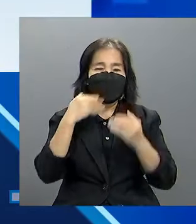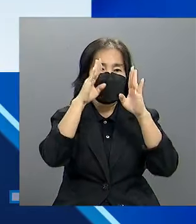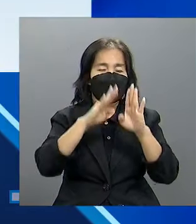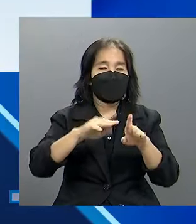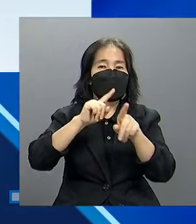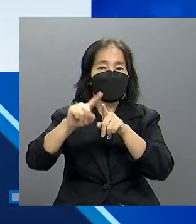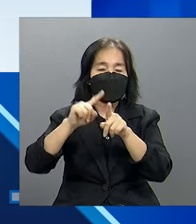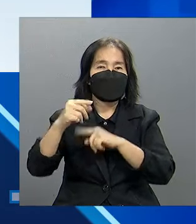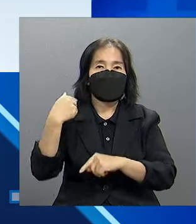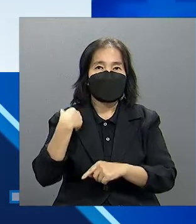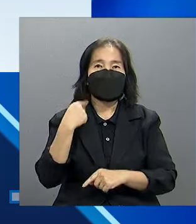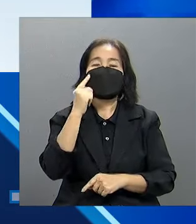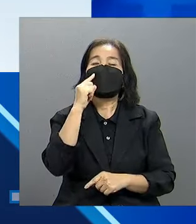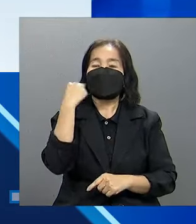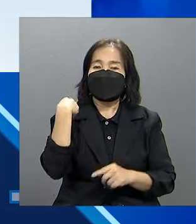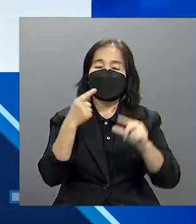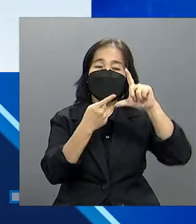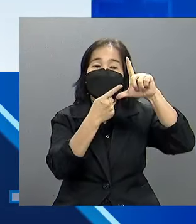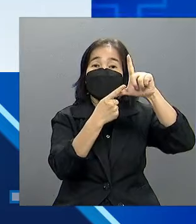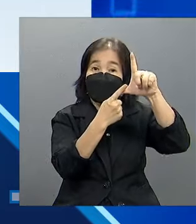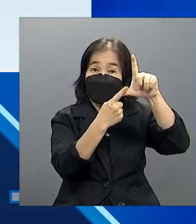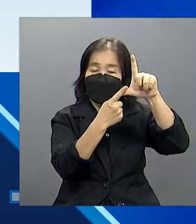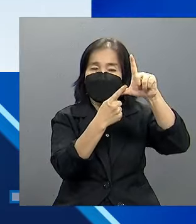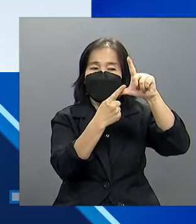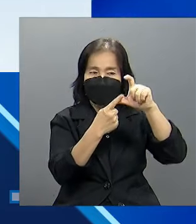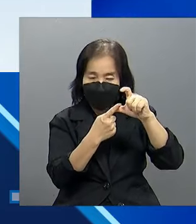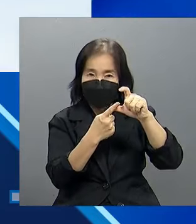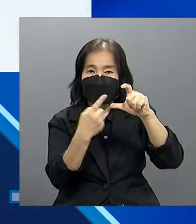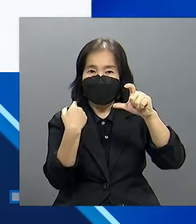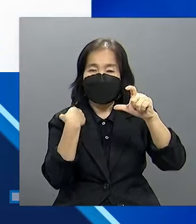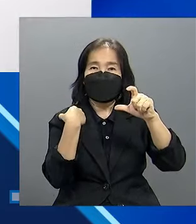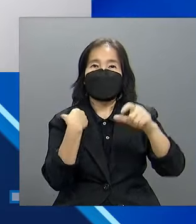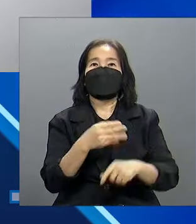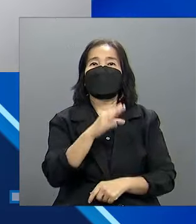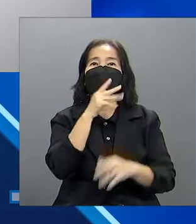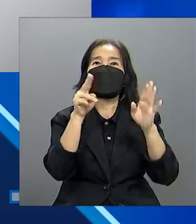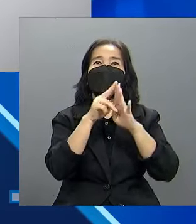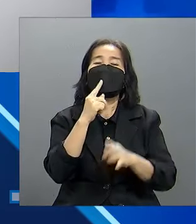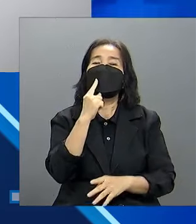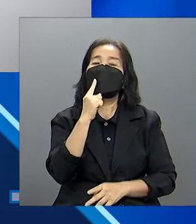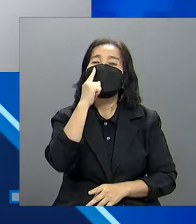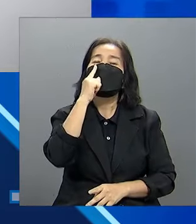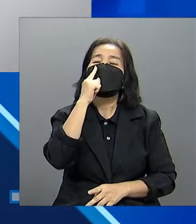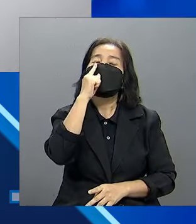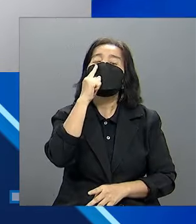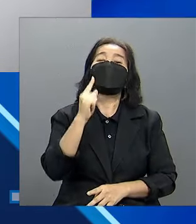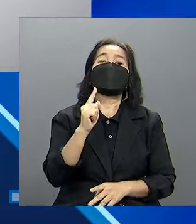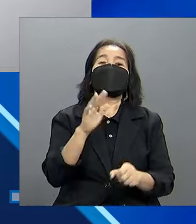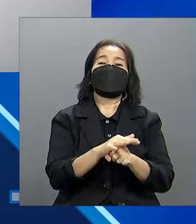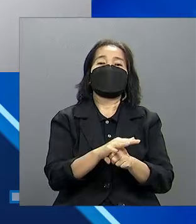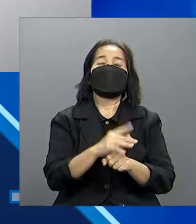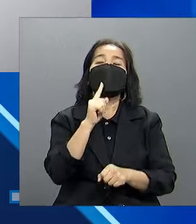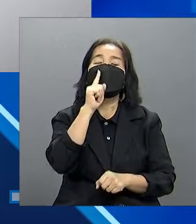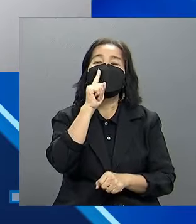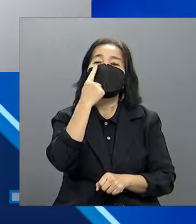แบบสั้นกับแบบยาวสั้นบางทีเขาจะเขียนว่านาโซ่เหมือนกับแค่ใส่ไปตื้นๆแล้วก็หมุนๆเงี้ยค่ะแ